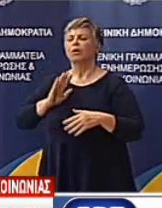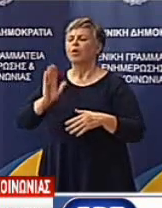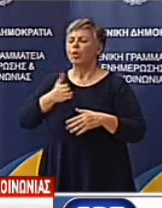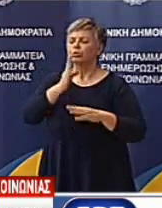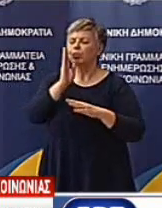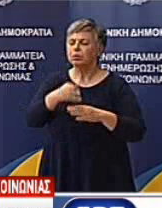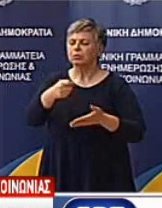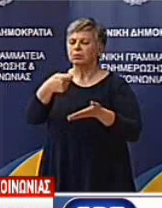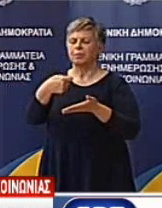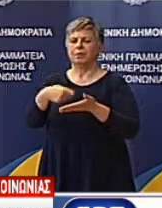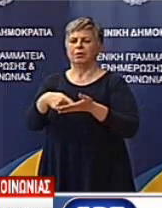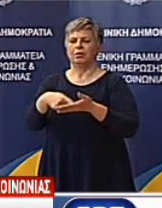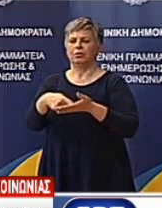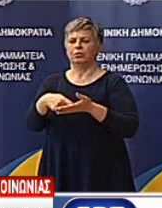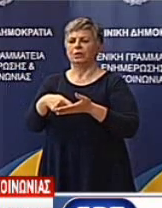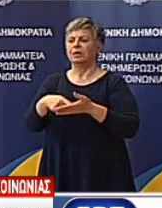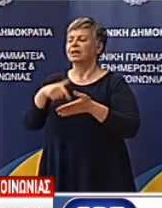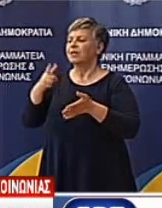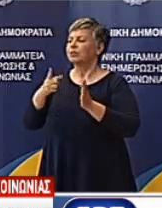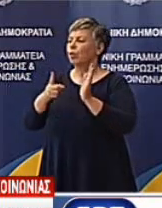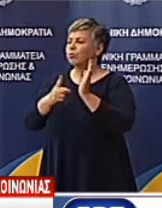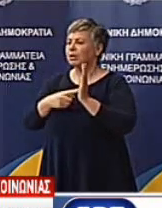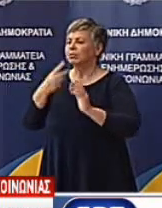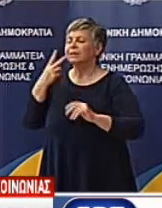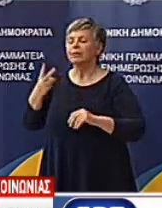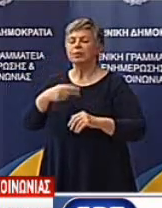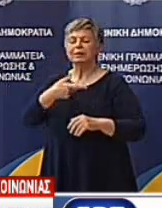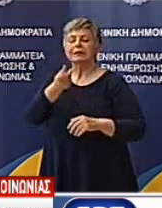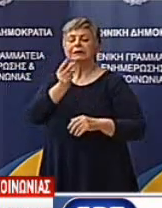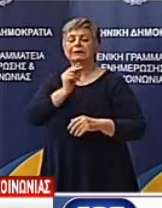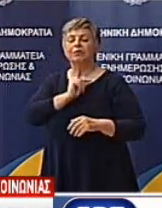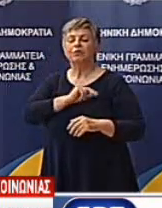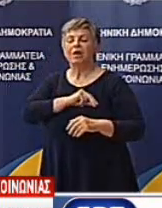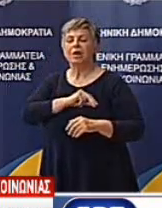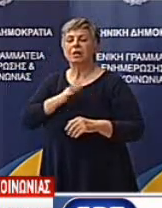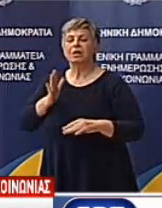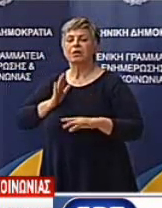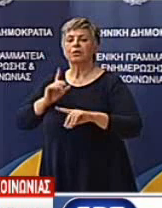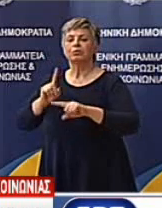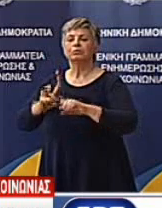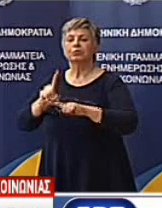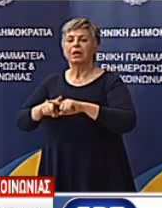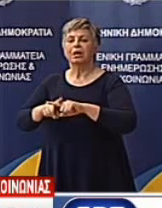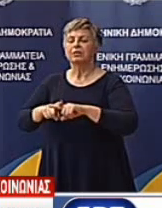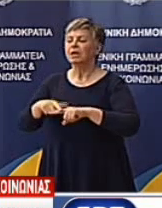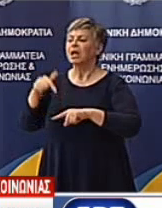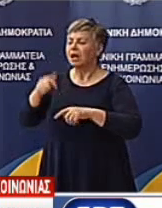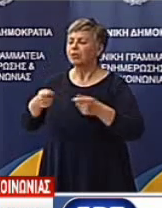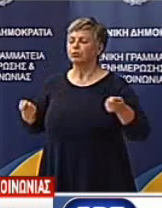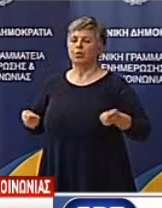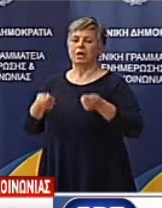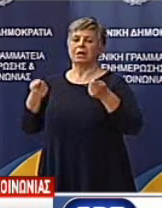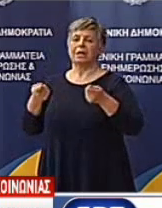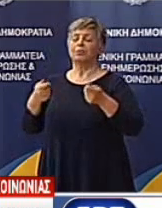νομοσχέδια κτλ. Τα οποία θα κρίνονται προς το συμφέρον του ελληνικού λαού και θα αντιρροπούν και δεσμένοι σε επιπτώσεις της συμφωνίας. Σε αυτά